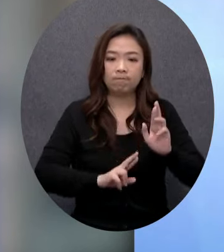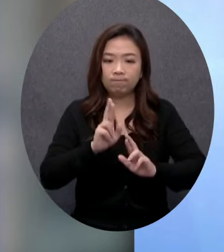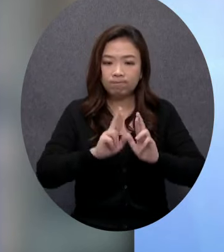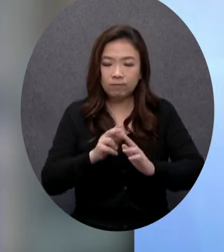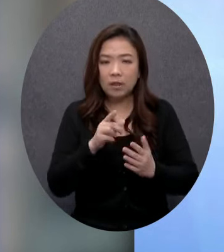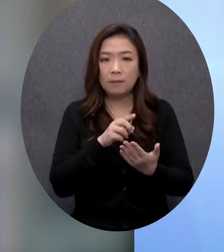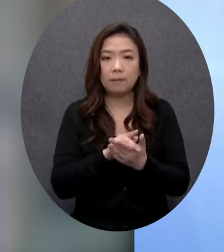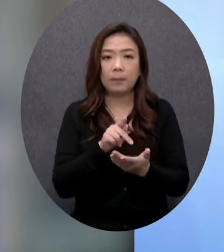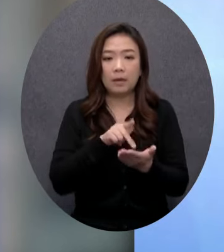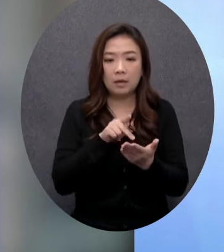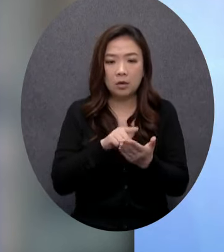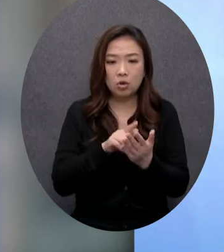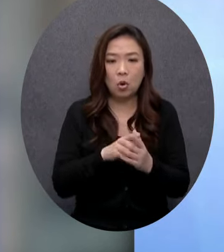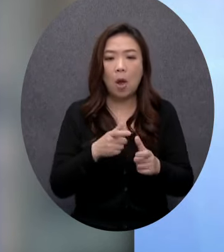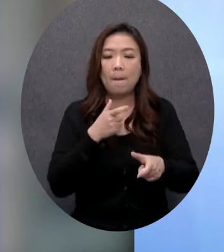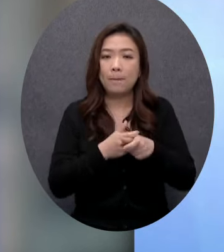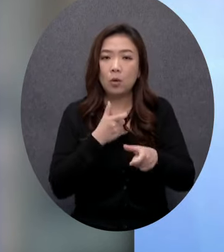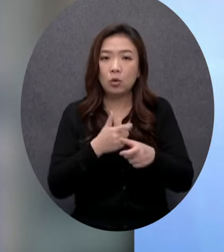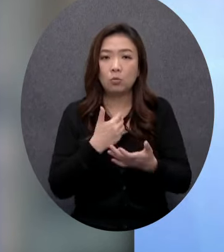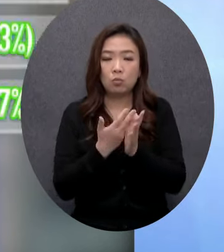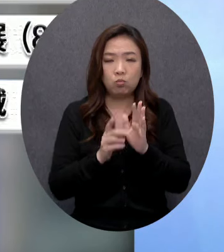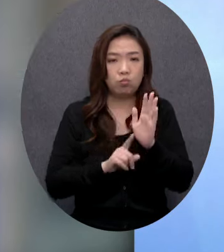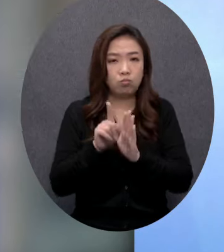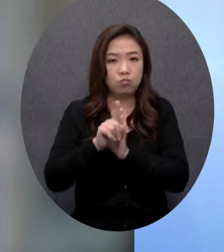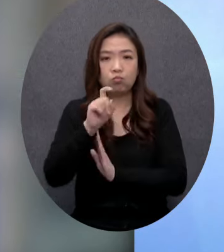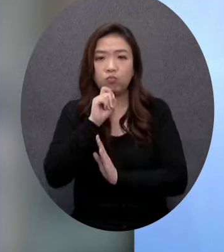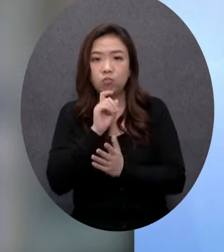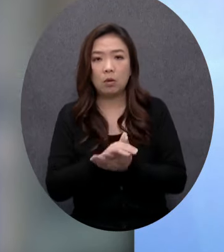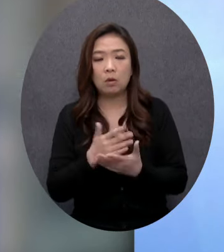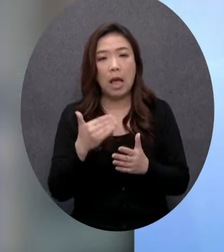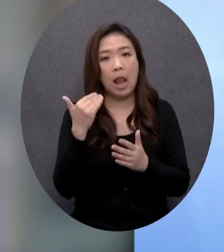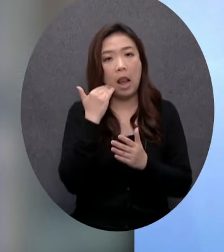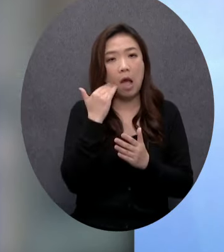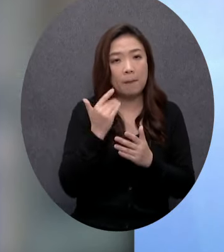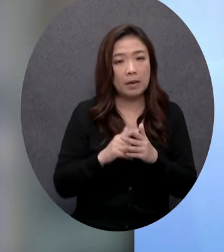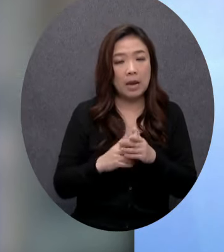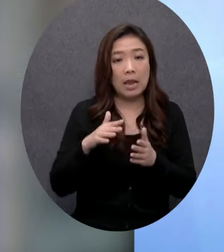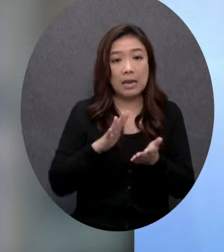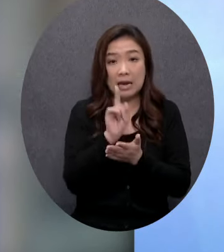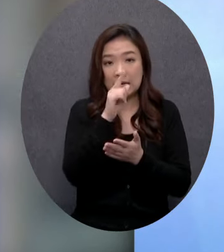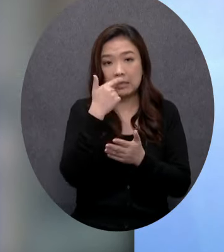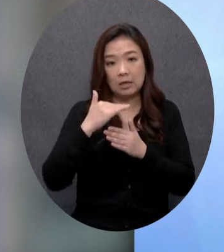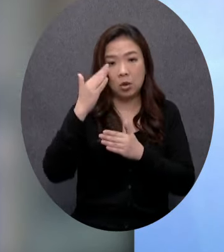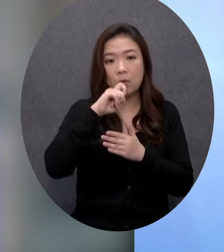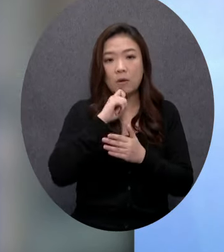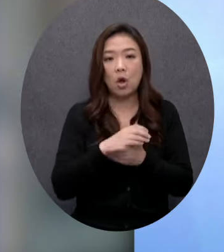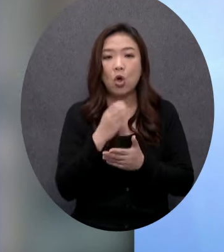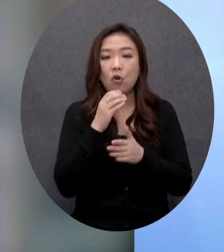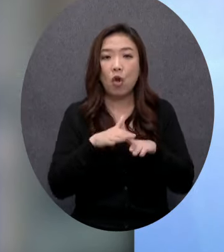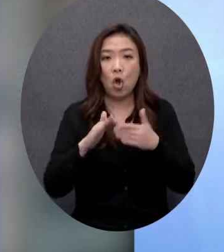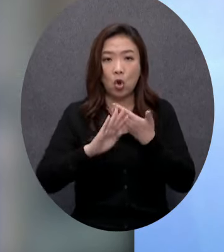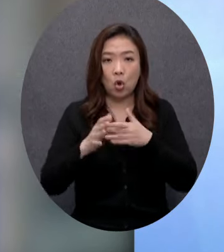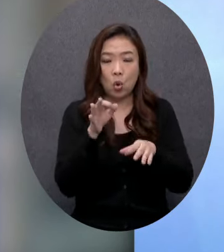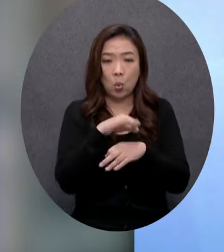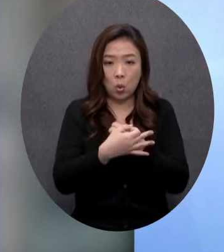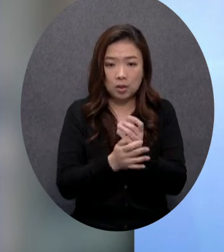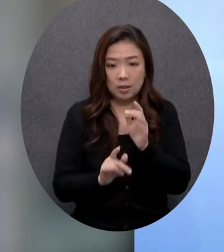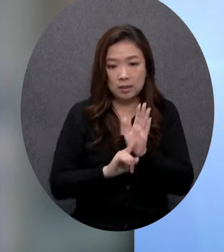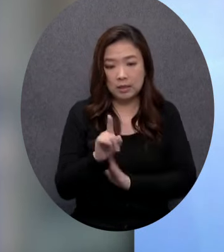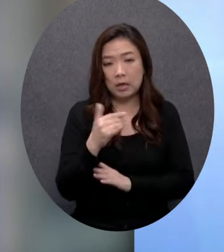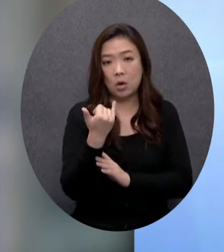同埋澳门博彩股都有得升。多隻藍籌股創一年新高，東方海外國際升近